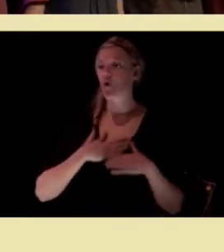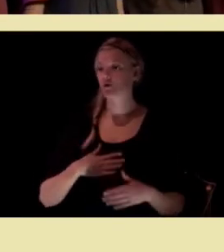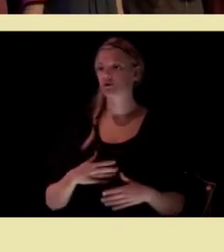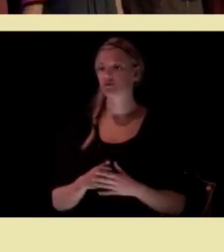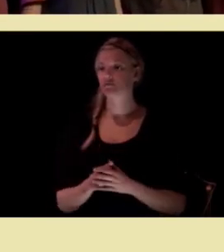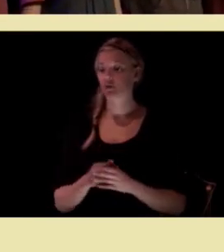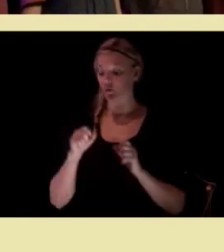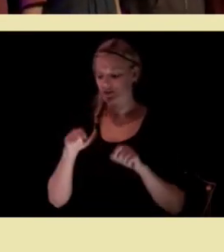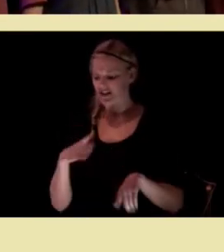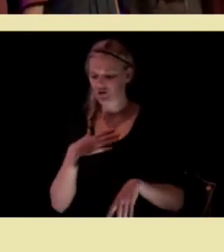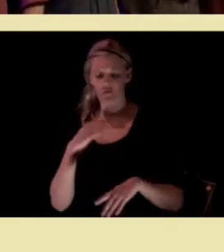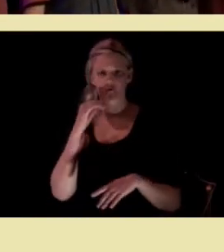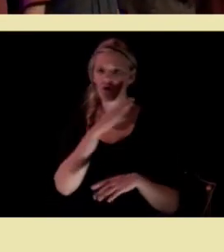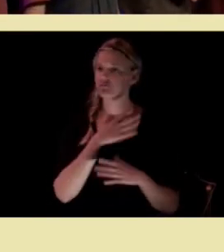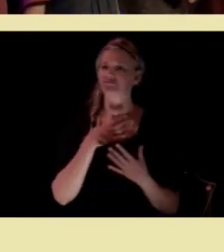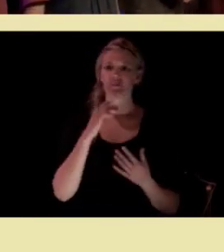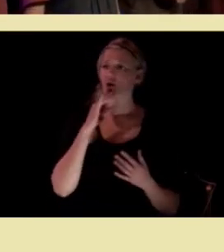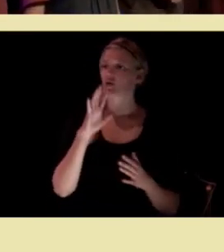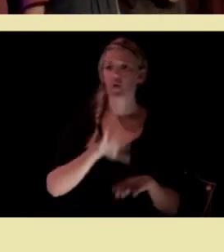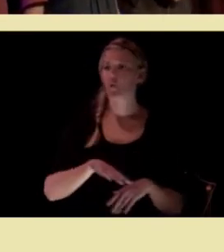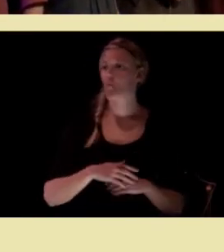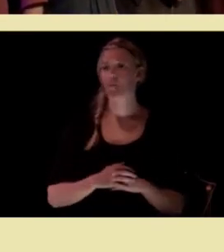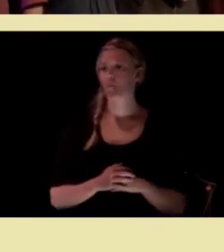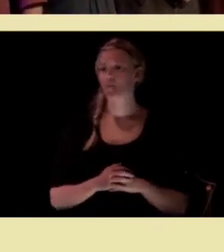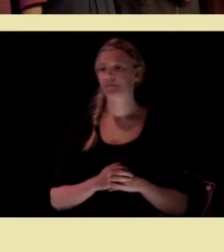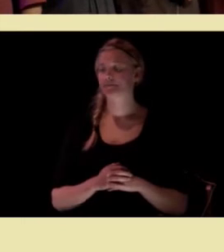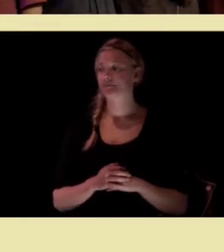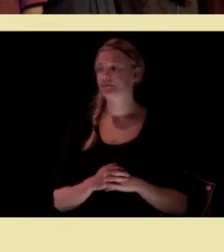og ting som folk ikke pleier å snakke om.